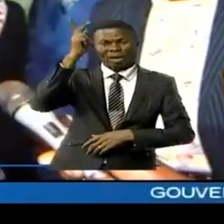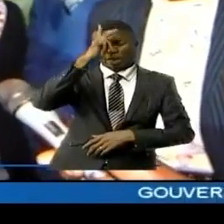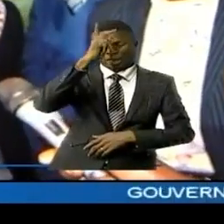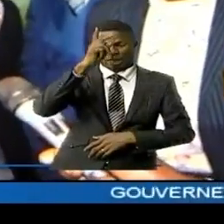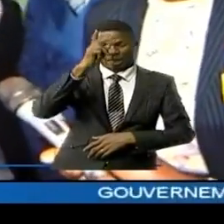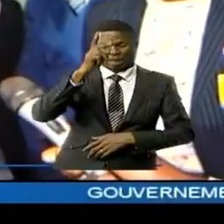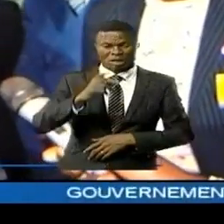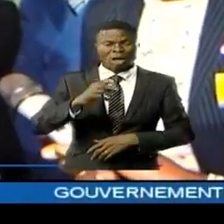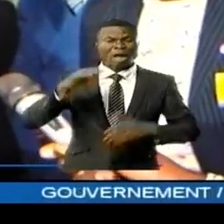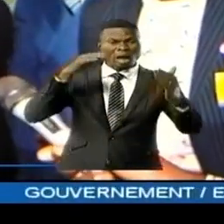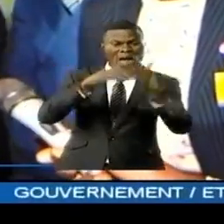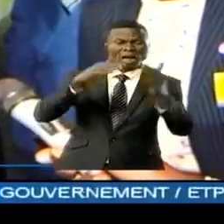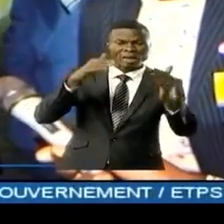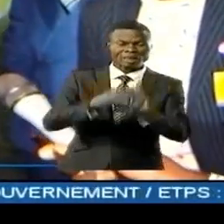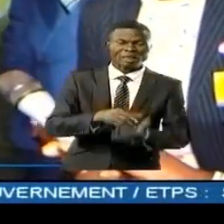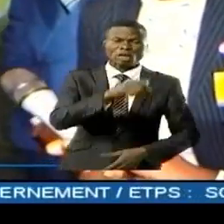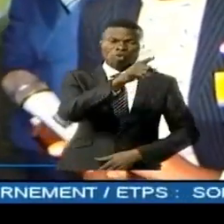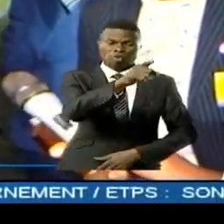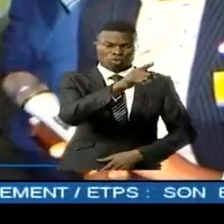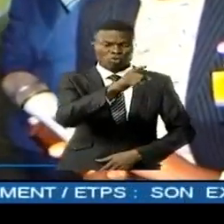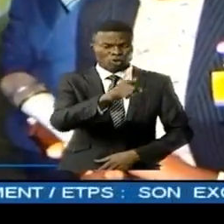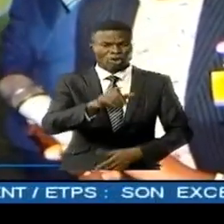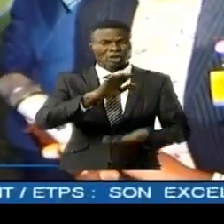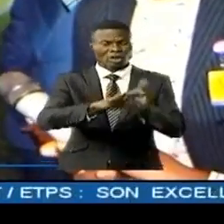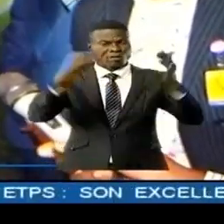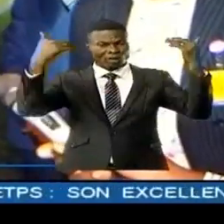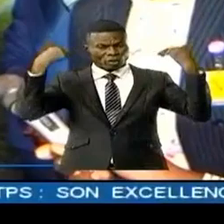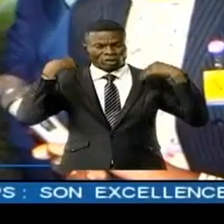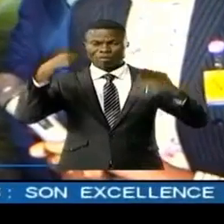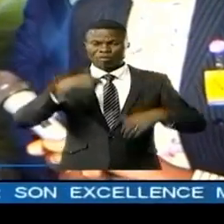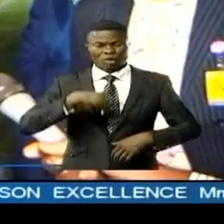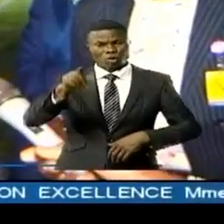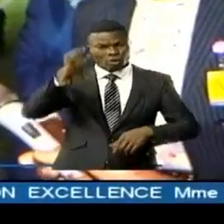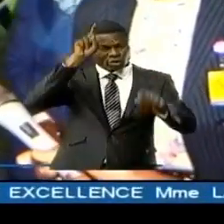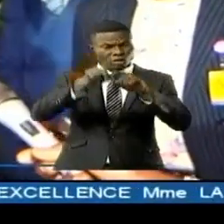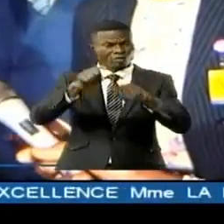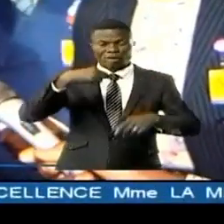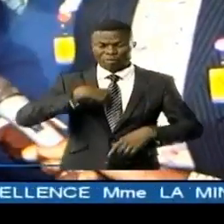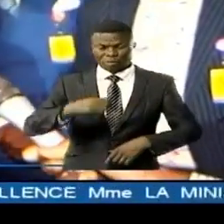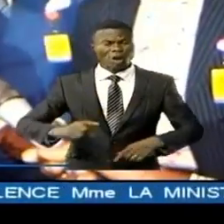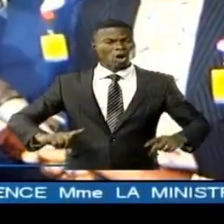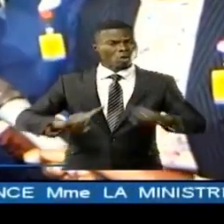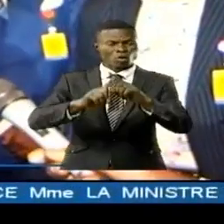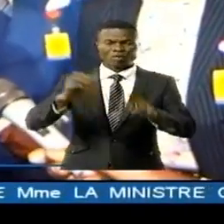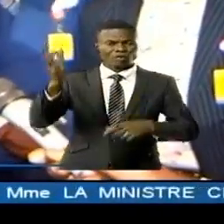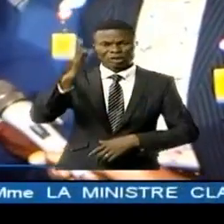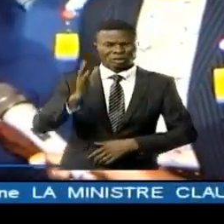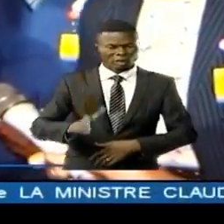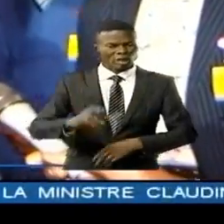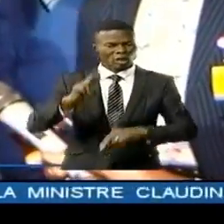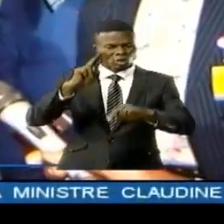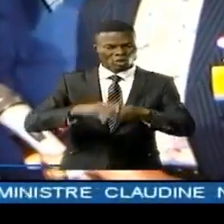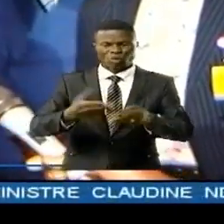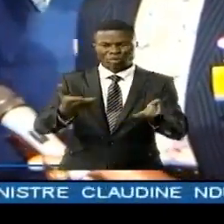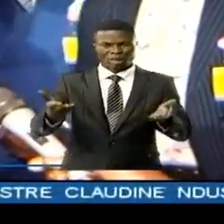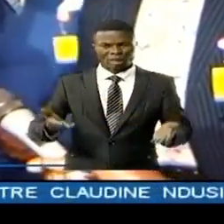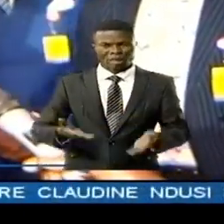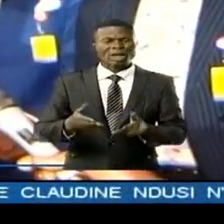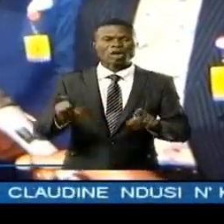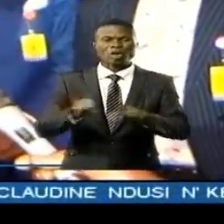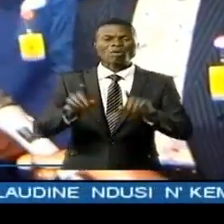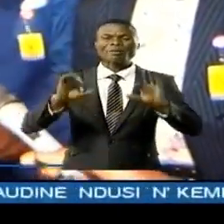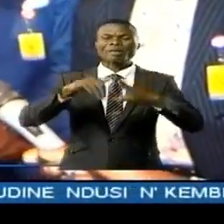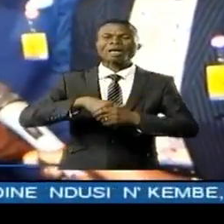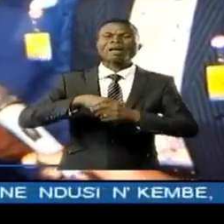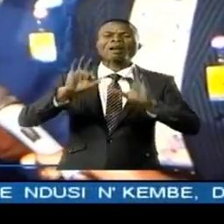doigt pour dire que moulins d'hambourg n'était pas son frère on tomberait dubois également on vivait ici en famille